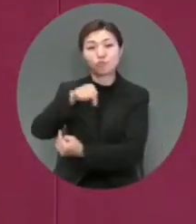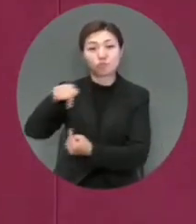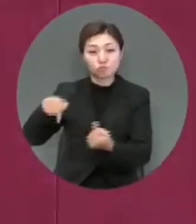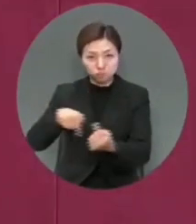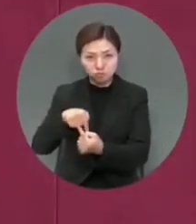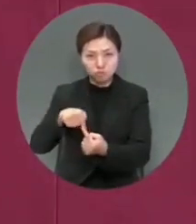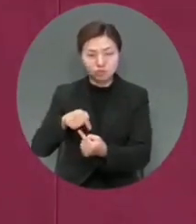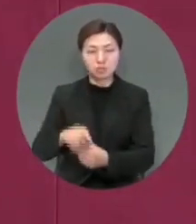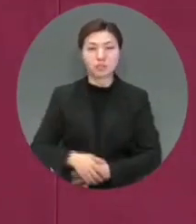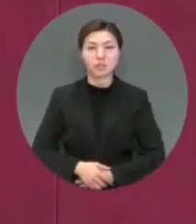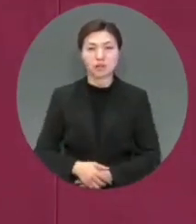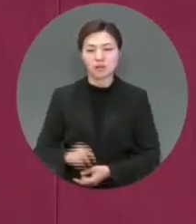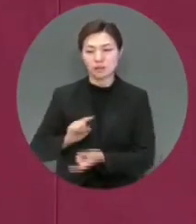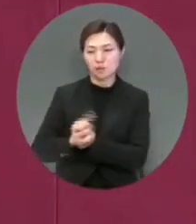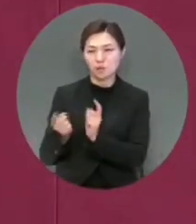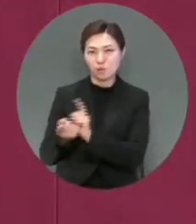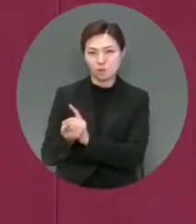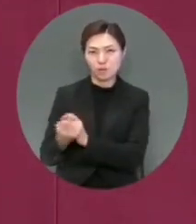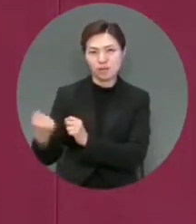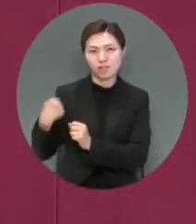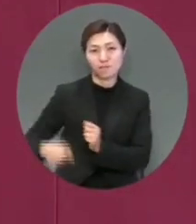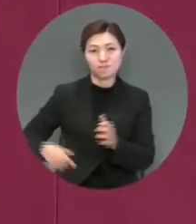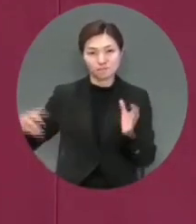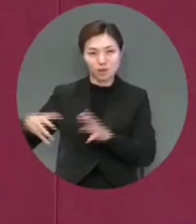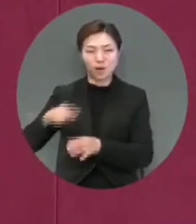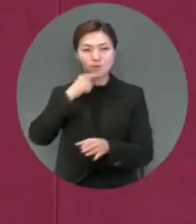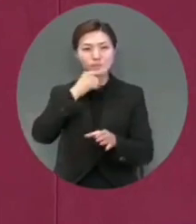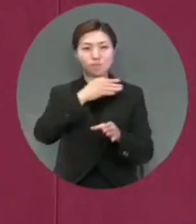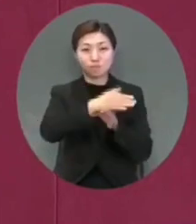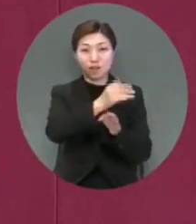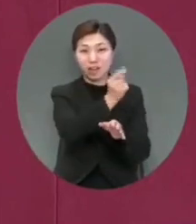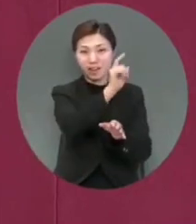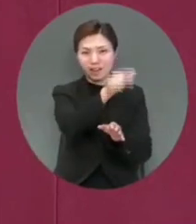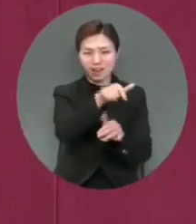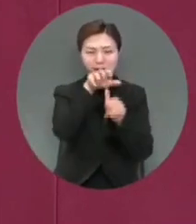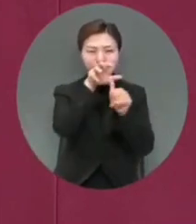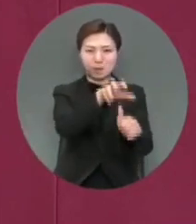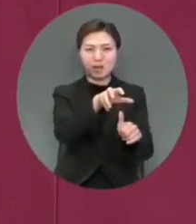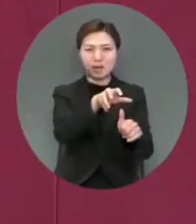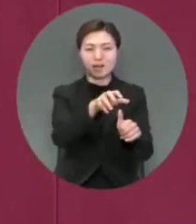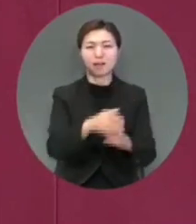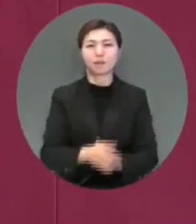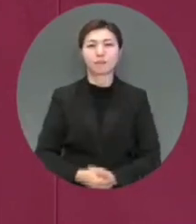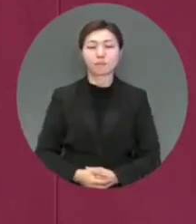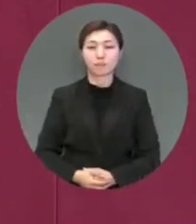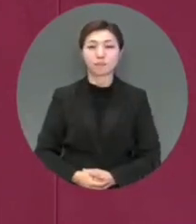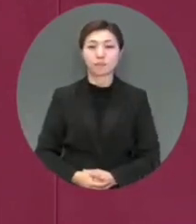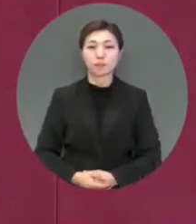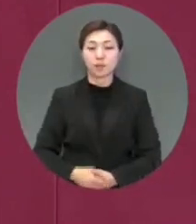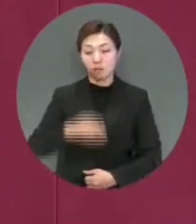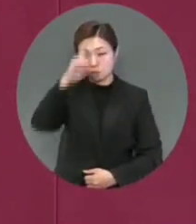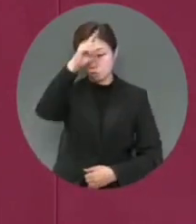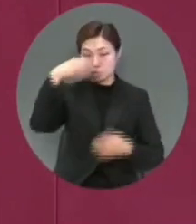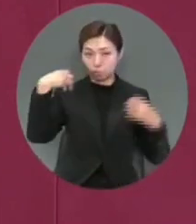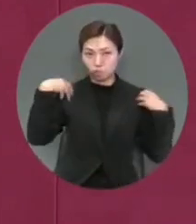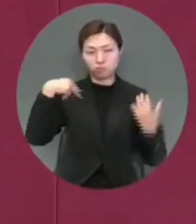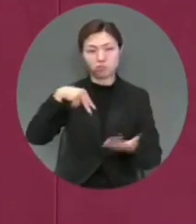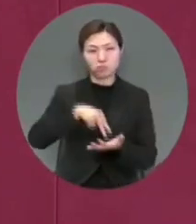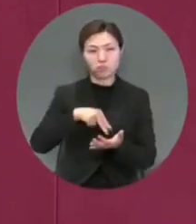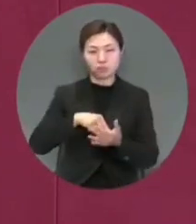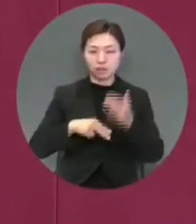수준을 격상시켰습니다. 정부는 올해 한미동맹 70주년을 맞아 안보,